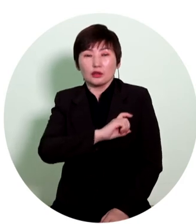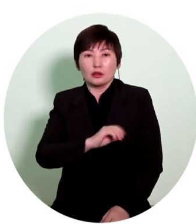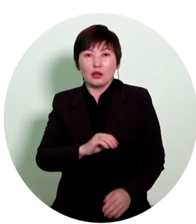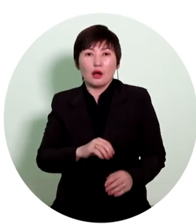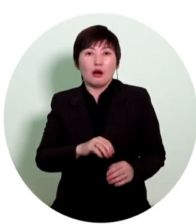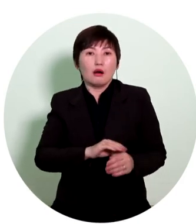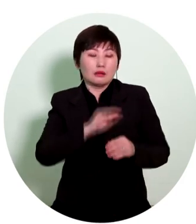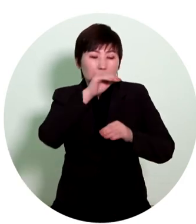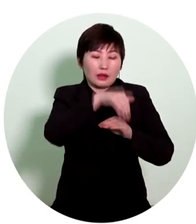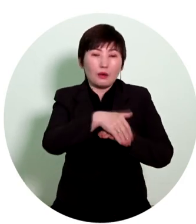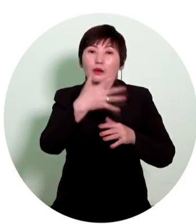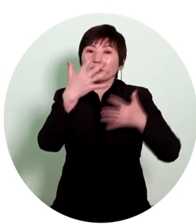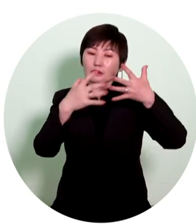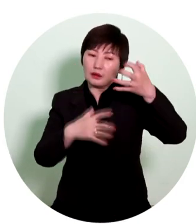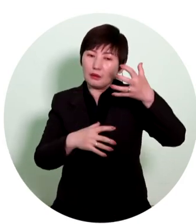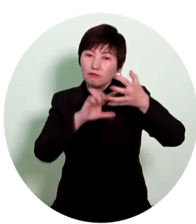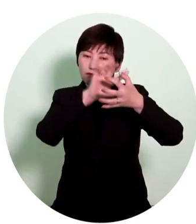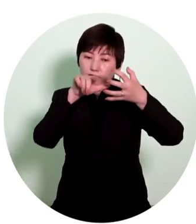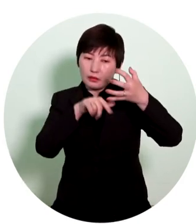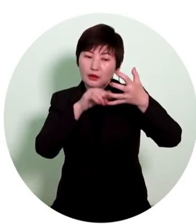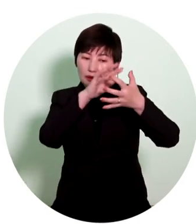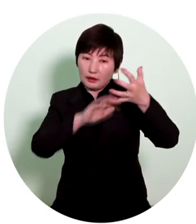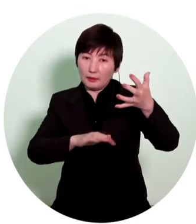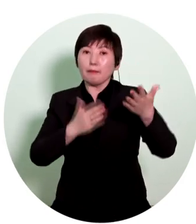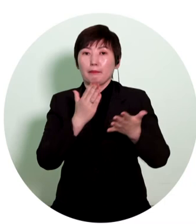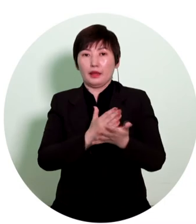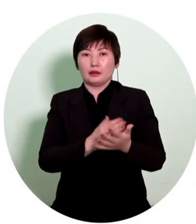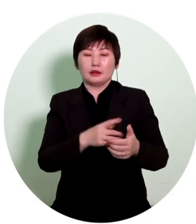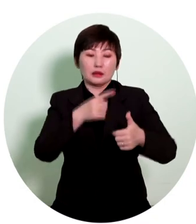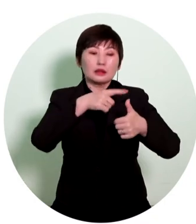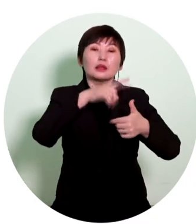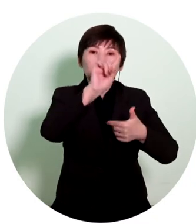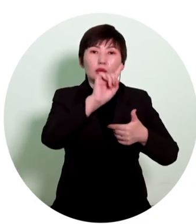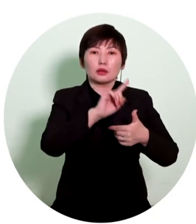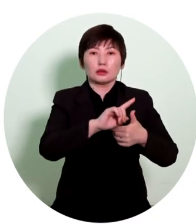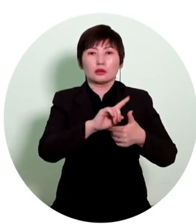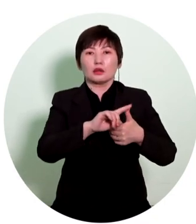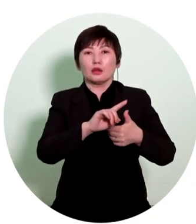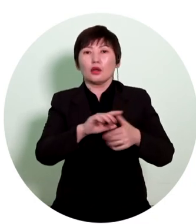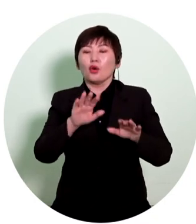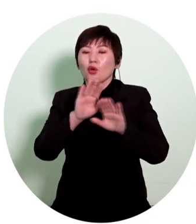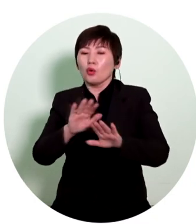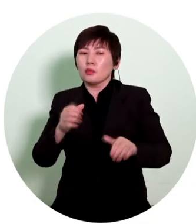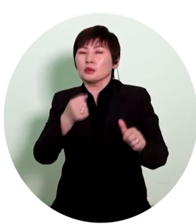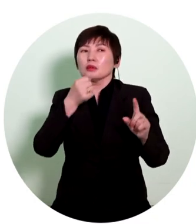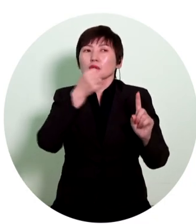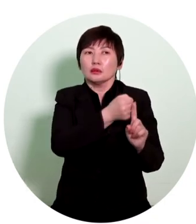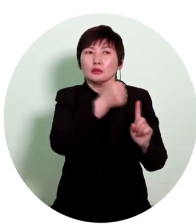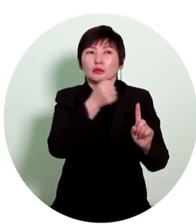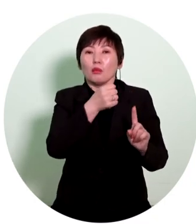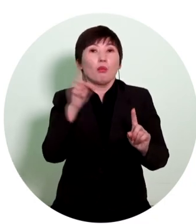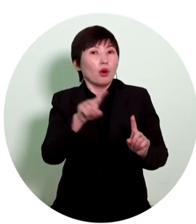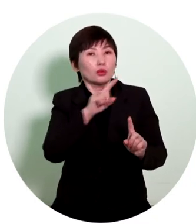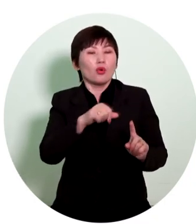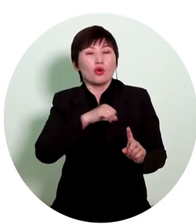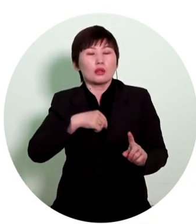байдаг. Энийг бүгдээрээ хийж сурцгаая. За нэгдүгээрт нь бусдыг гэмтээхгүй гэж өөртөө яг нь